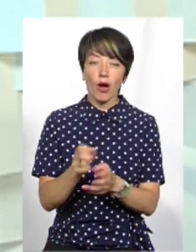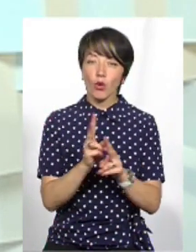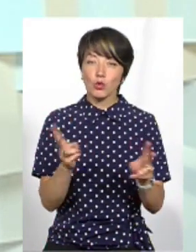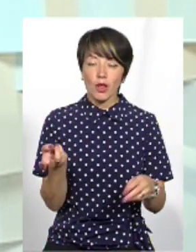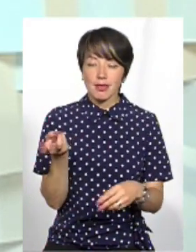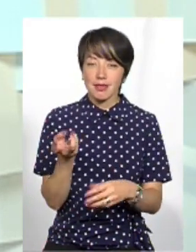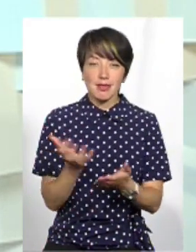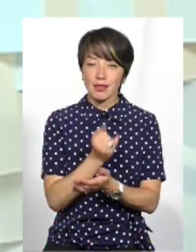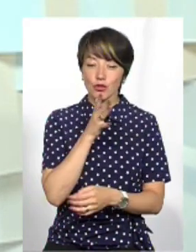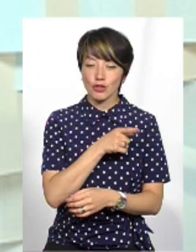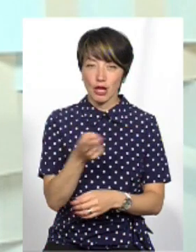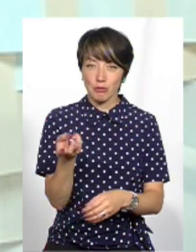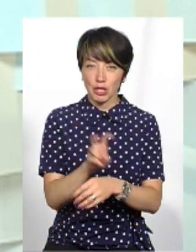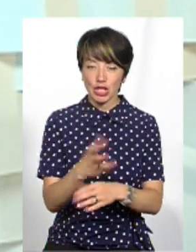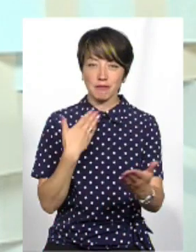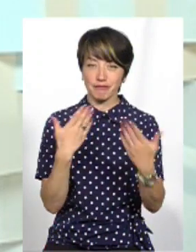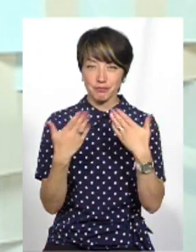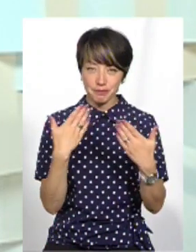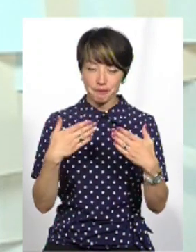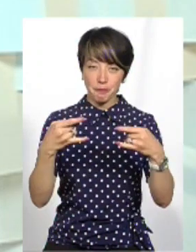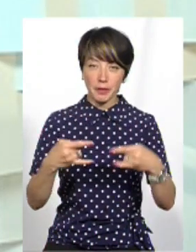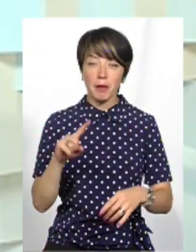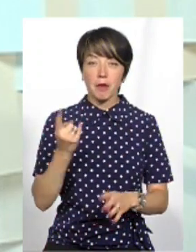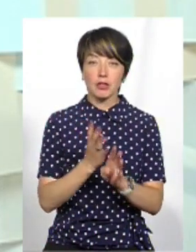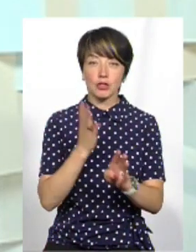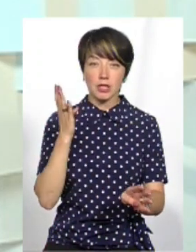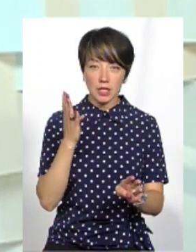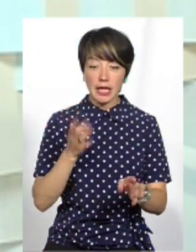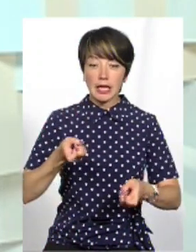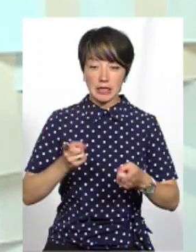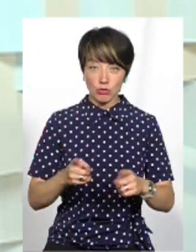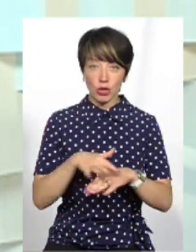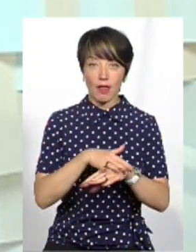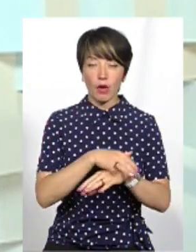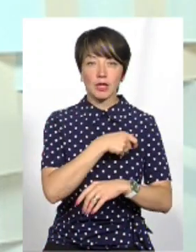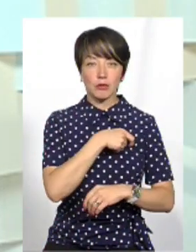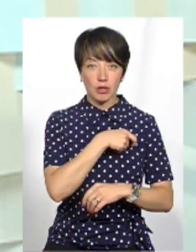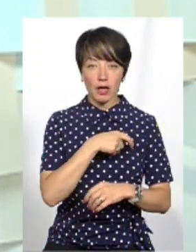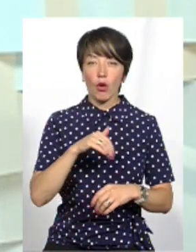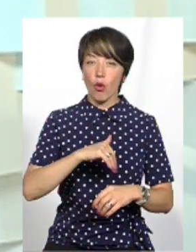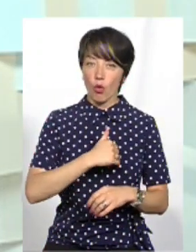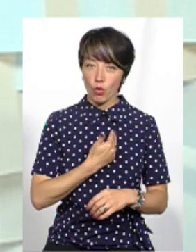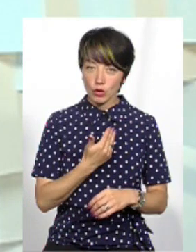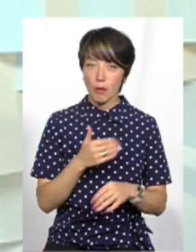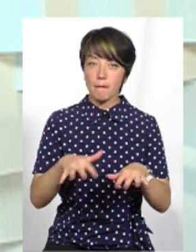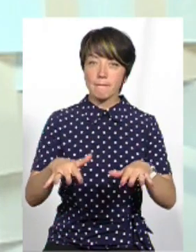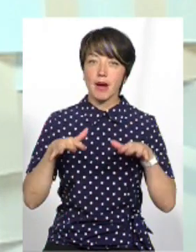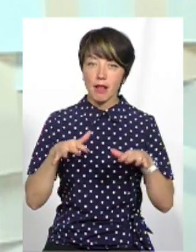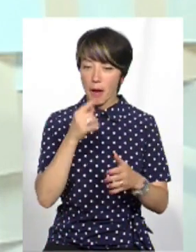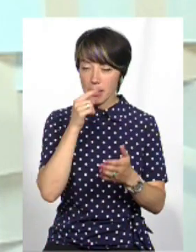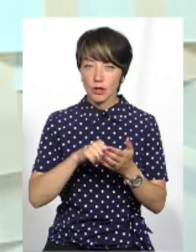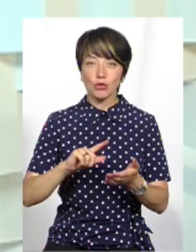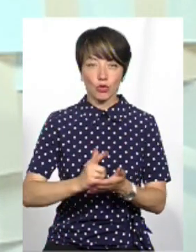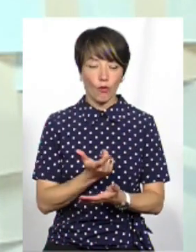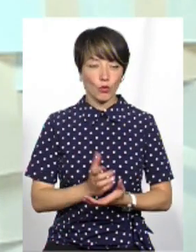не знайшли часу пройти публічні співбесіди, насамперед про діючих народних депутатів, які хочуть у парламент